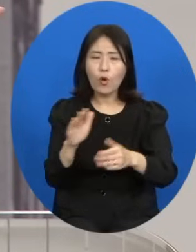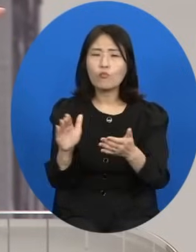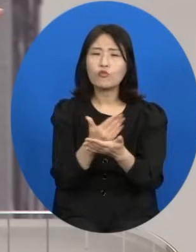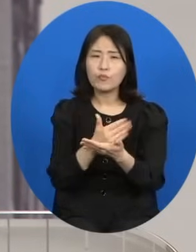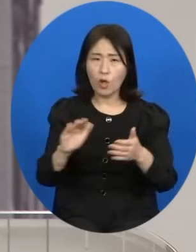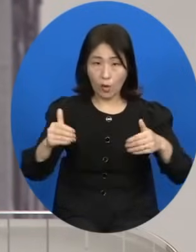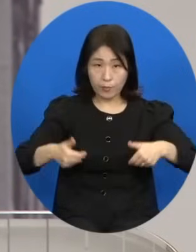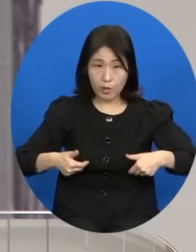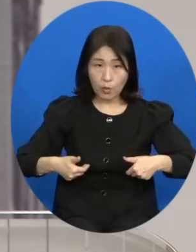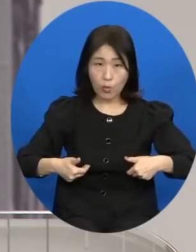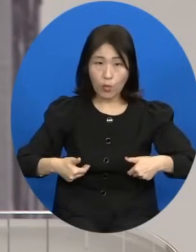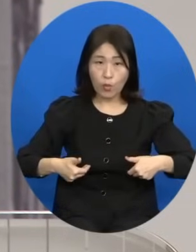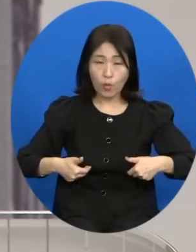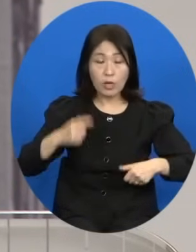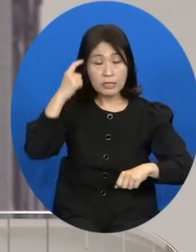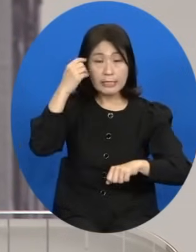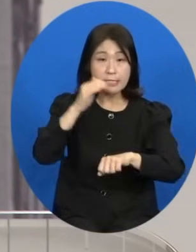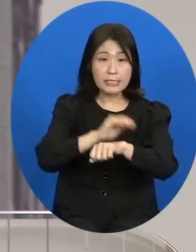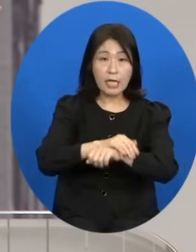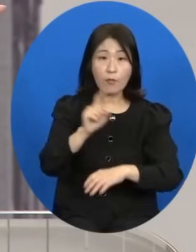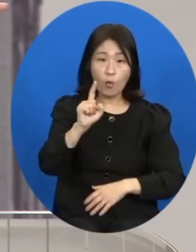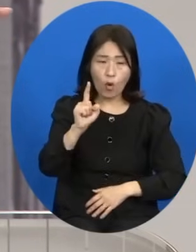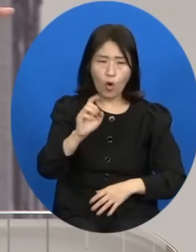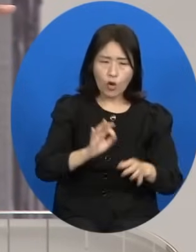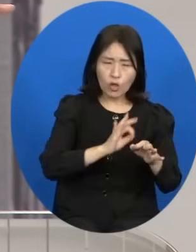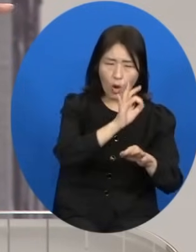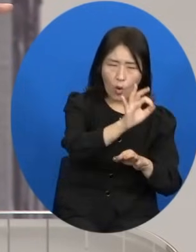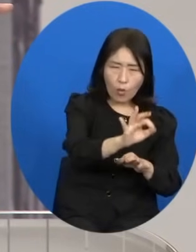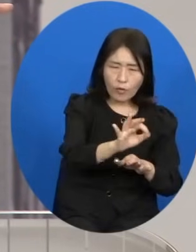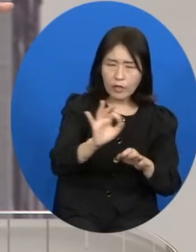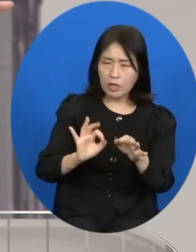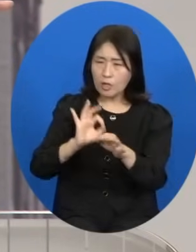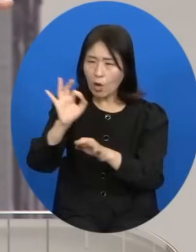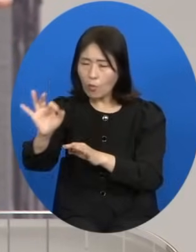것이 있으면 아는 것이 지혜입니다 여러분 그 분별하시고